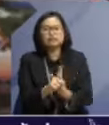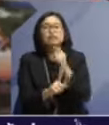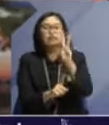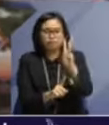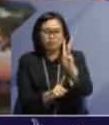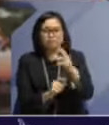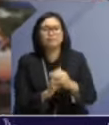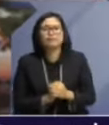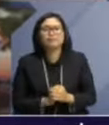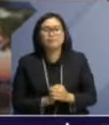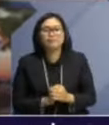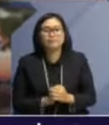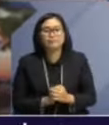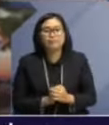ายนครับ